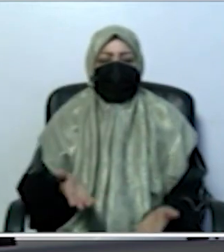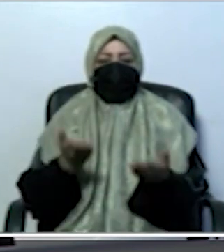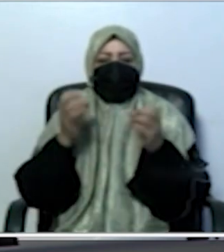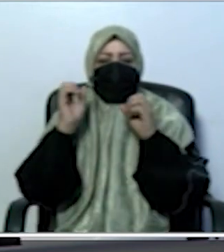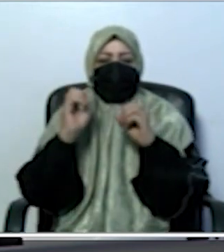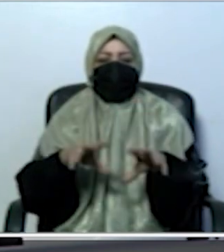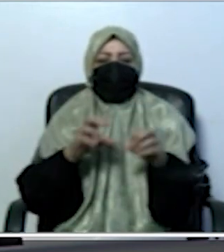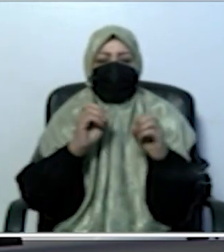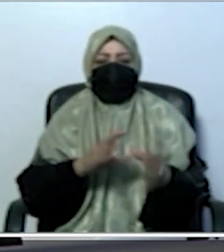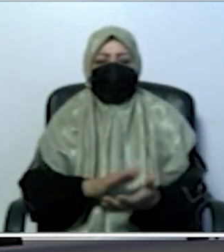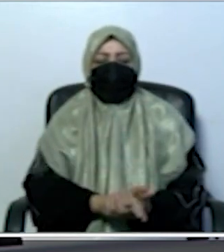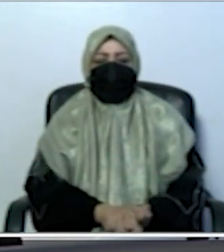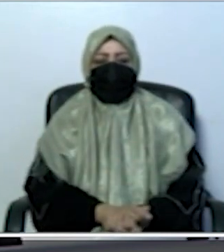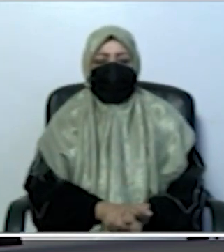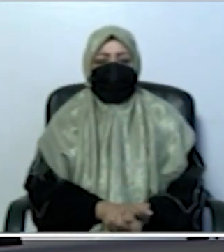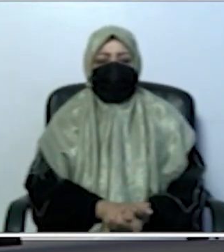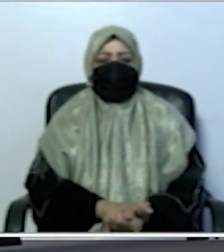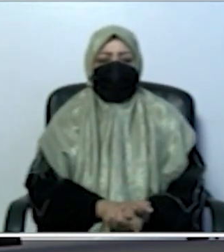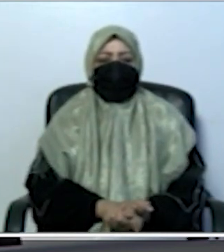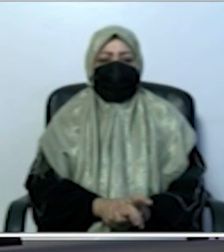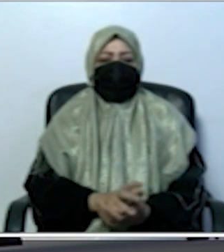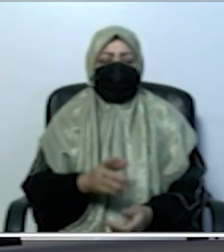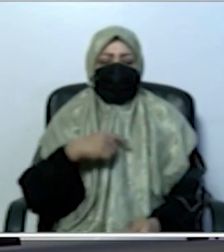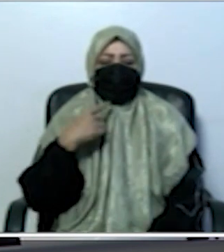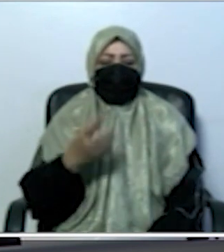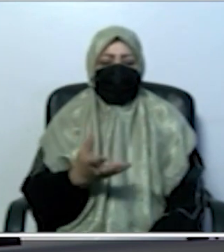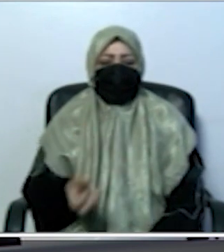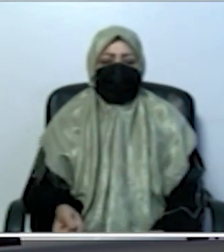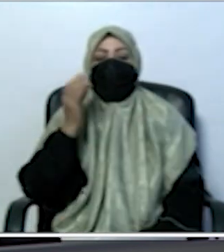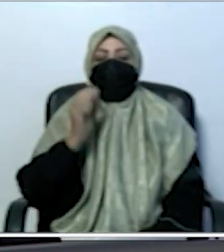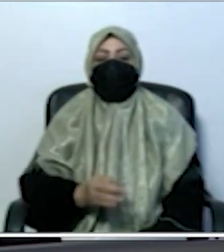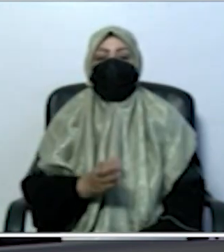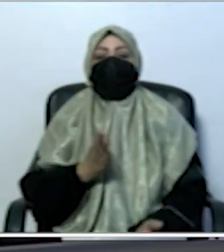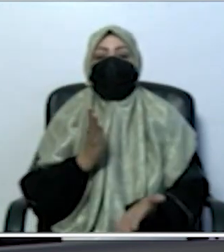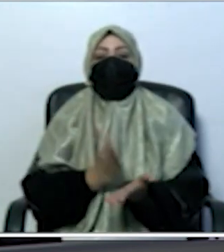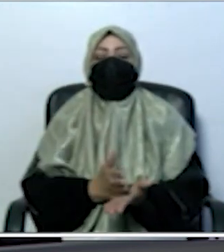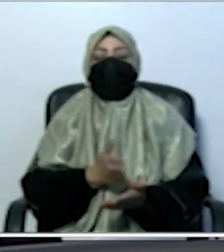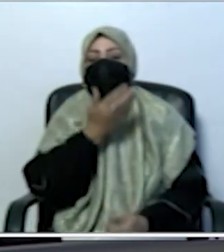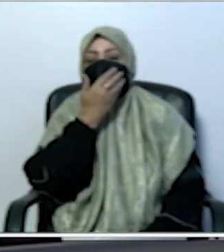خير ليبيا، الله يجعلها لما تراش خير. سنتكلم إن شاء الله تعالى عن هذا. أخي مبروك، الأخ